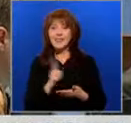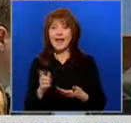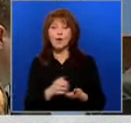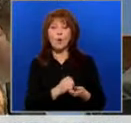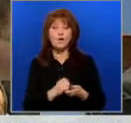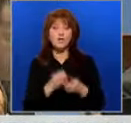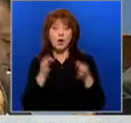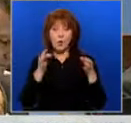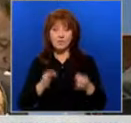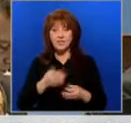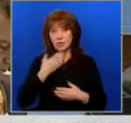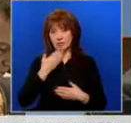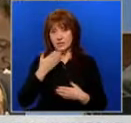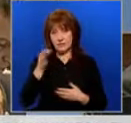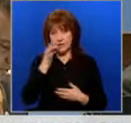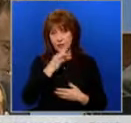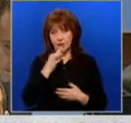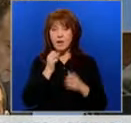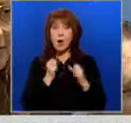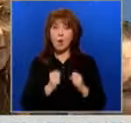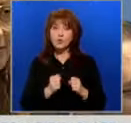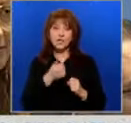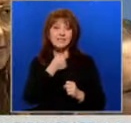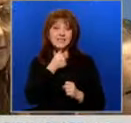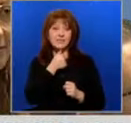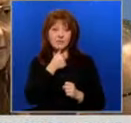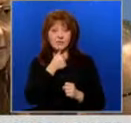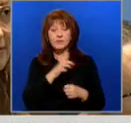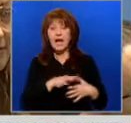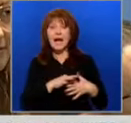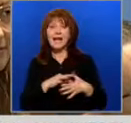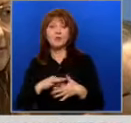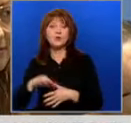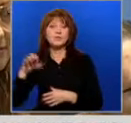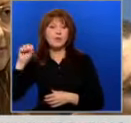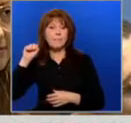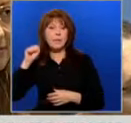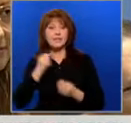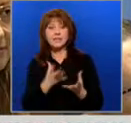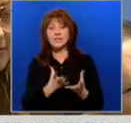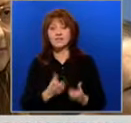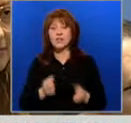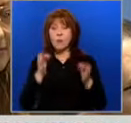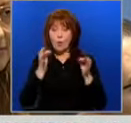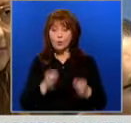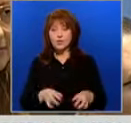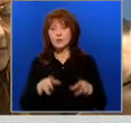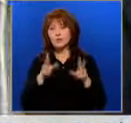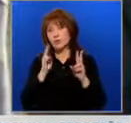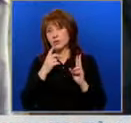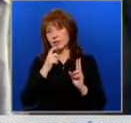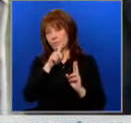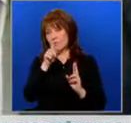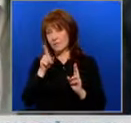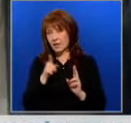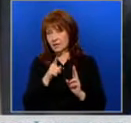но официални изявления няма. Очаква се в събота широкото ръководство на партията да вземе окончателно решение по този